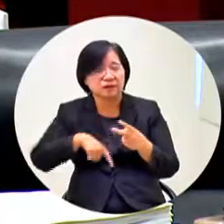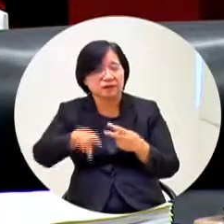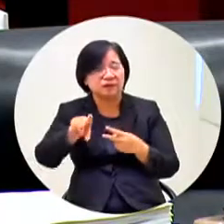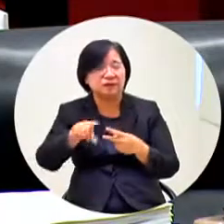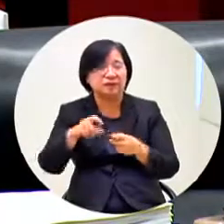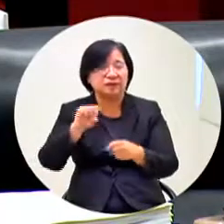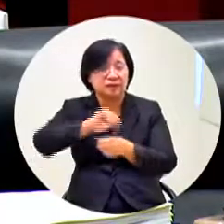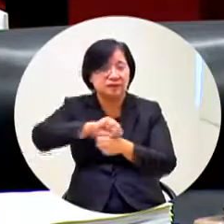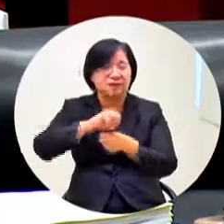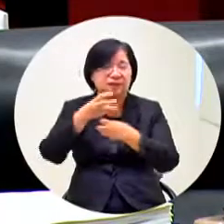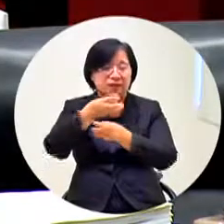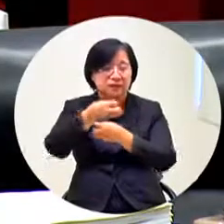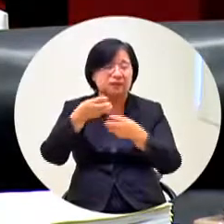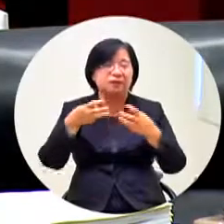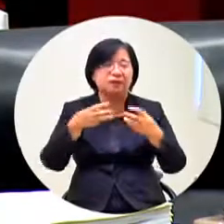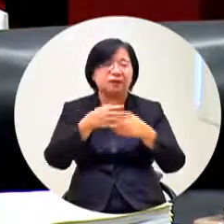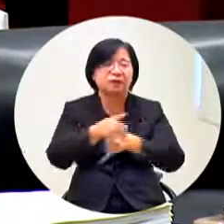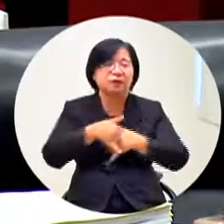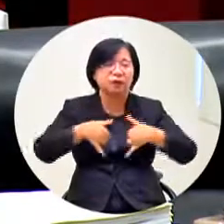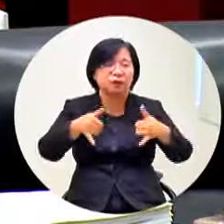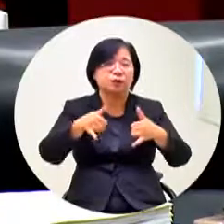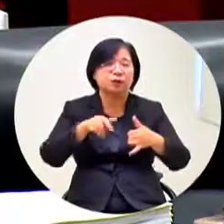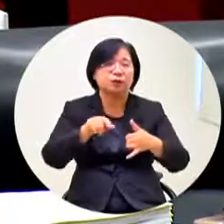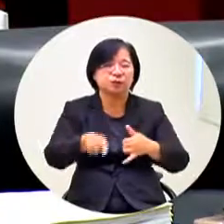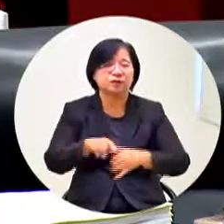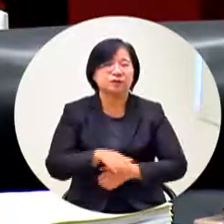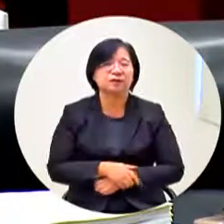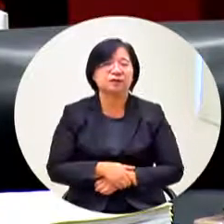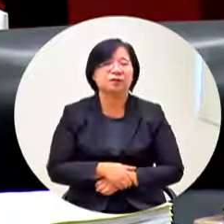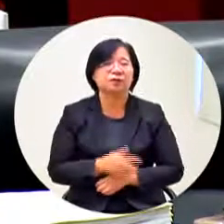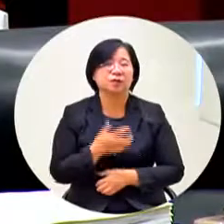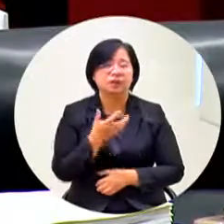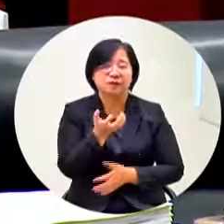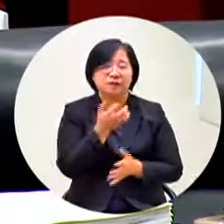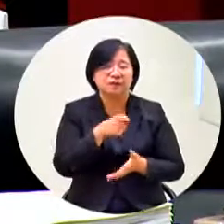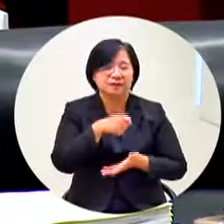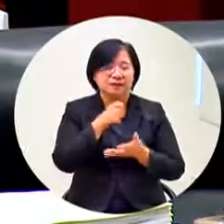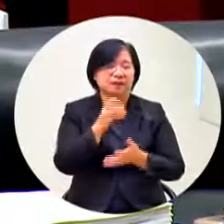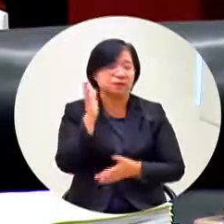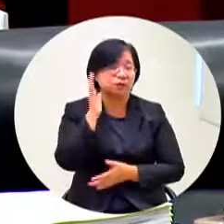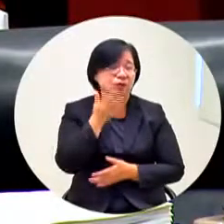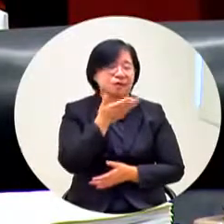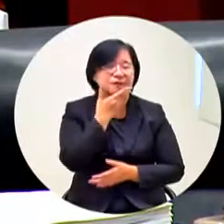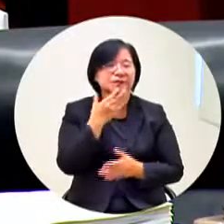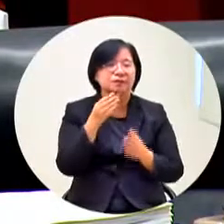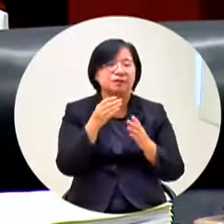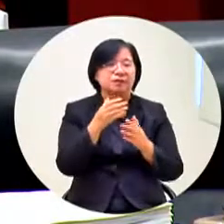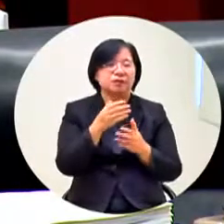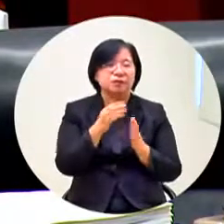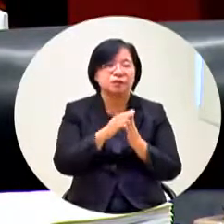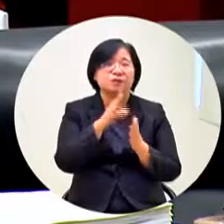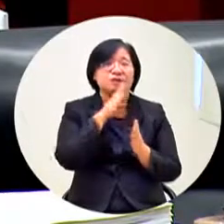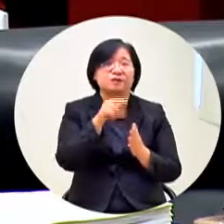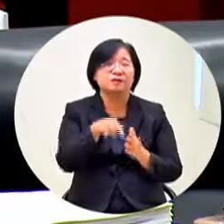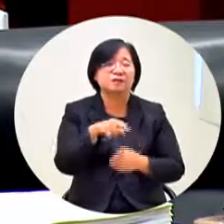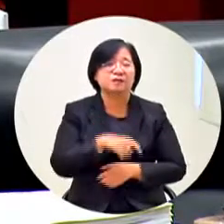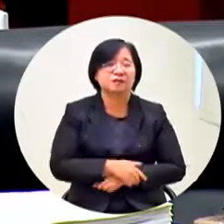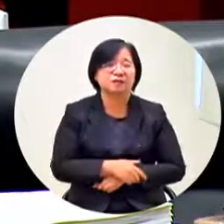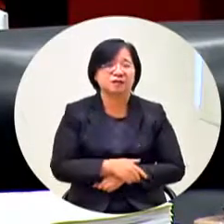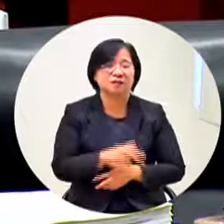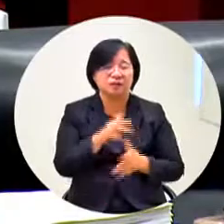路。那刚刚我在讲的水利局的就是这一块。那这边有油厂国小，从这边通过来到这边，这